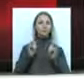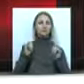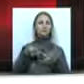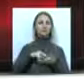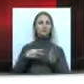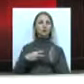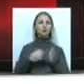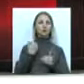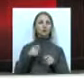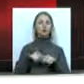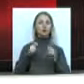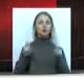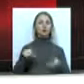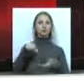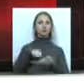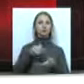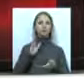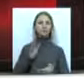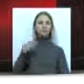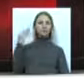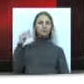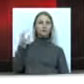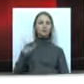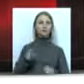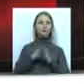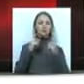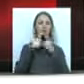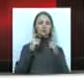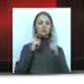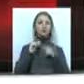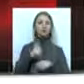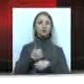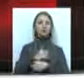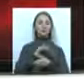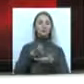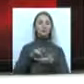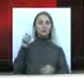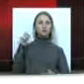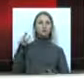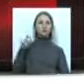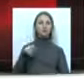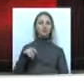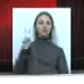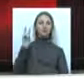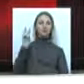Ашылу рәсіміне ел президенті қатысады деп жоспарлануда. Бұл жөнінде Степногорск қаласының әкімі Әнуар Күмпекеев мәлімдеді.